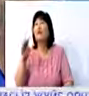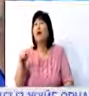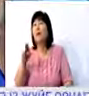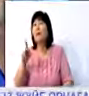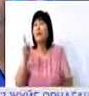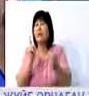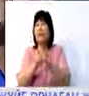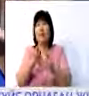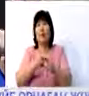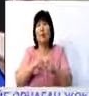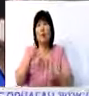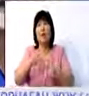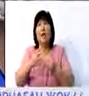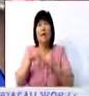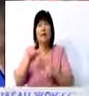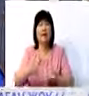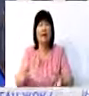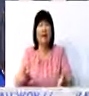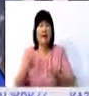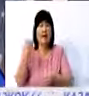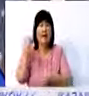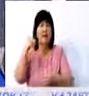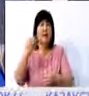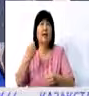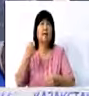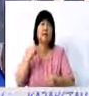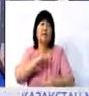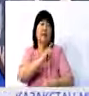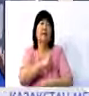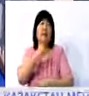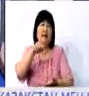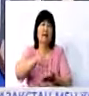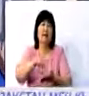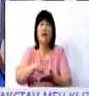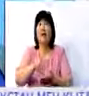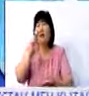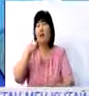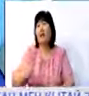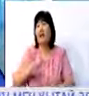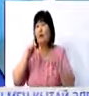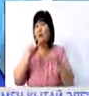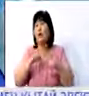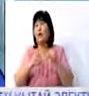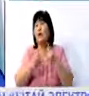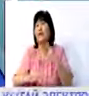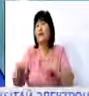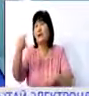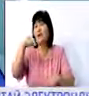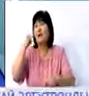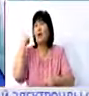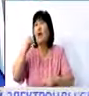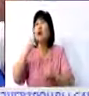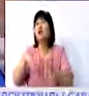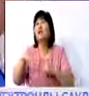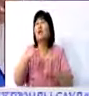Бұл ақтық текетіресте жерлесіміз айқын басымдық танытып, тағы бір мәрте мықтылығын дәлелдеді. Ел абыройын асқақтатып, туған жерге жеңіспен оралған спортшы